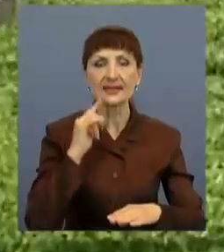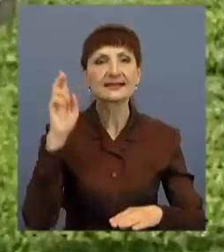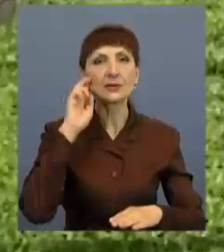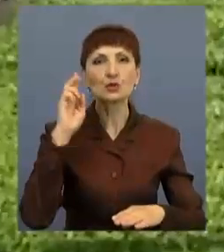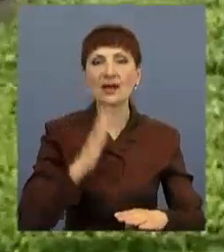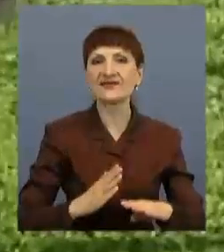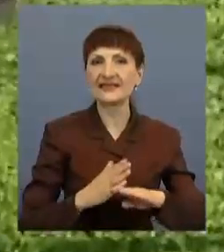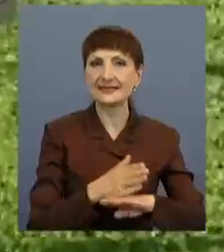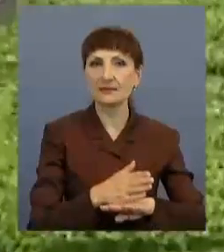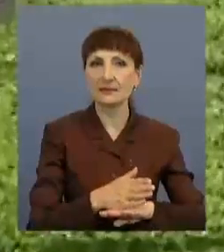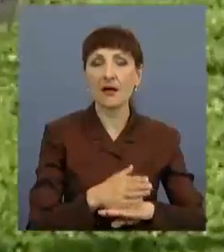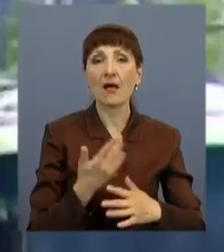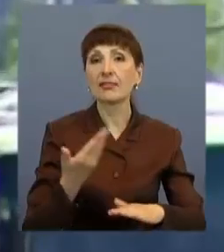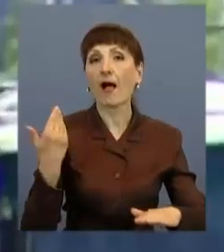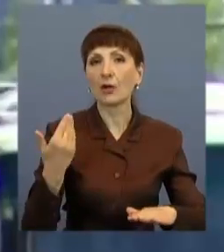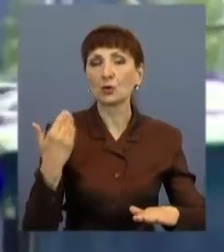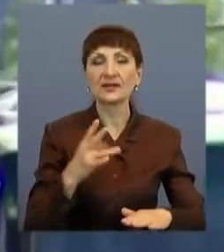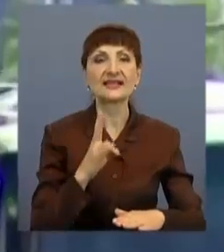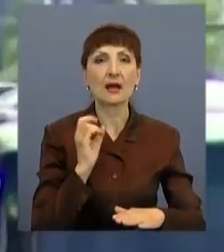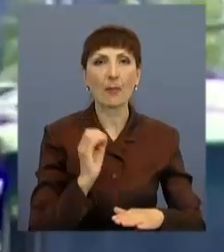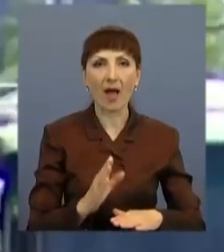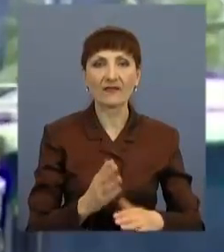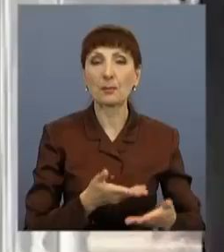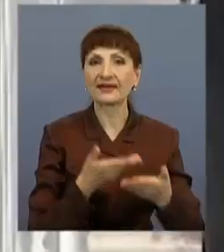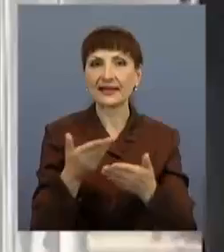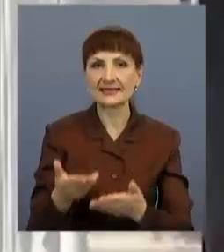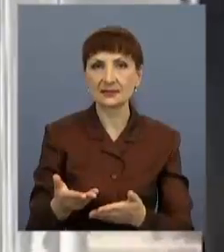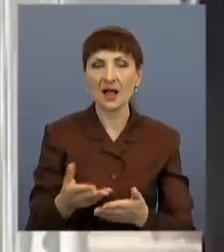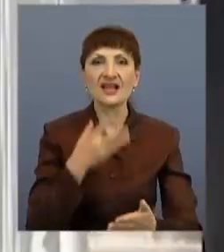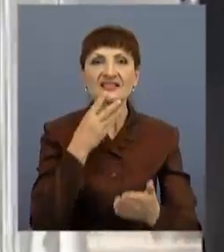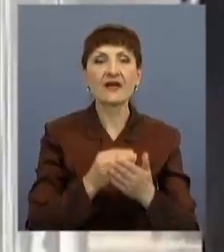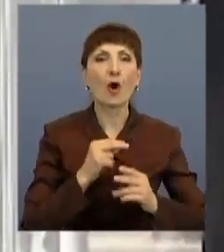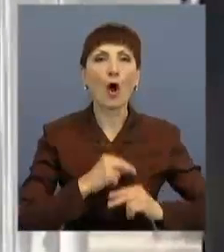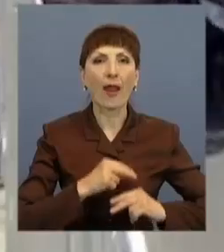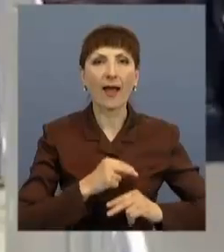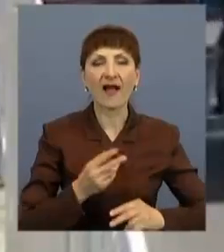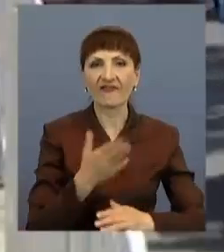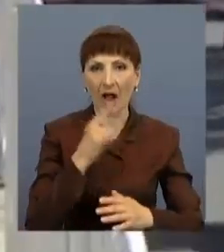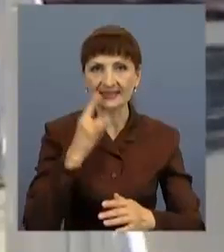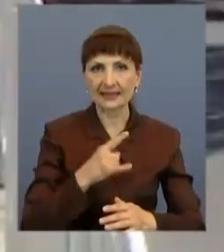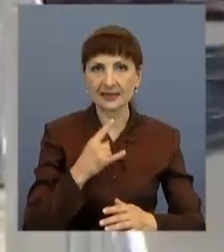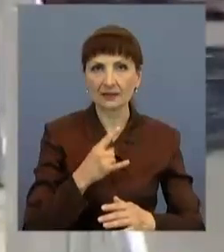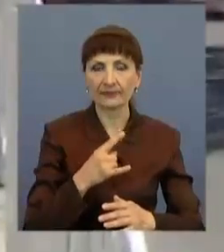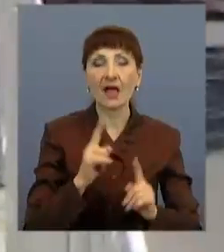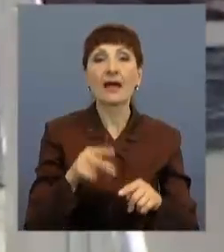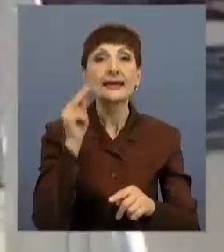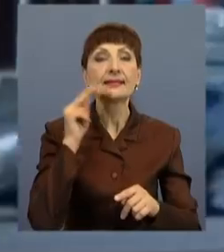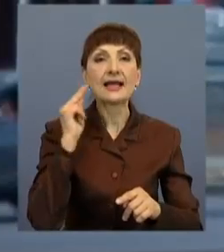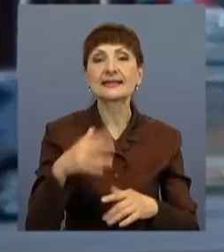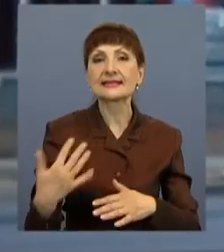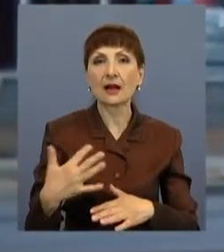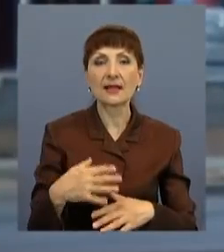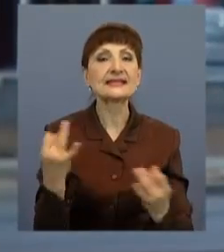государственным визитом. Ведь буквально накануне Нурсултан Назарбаев пригласил своего коллегу в нашу страну. Кстати, китайская